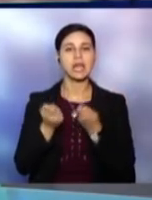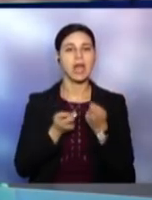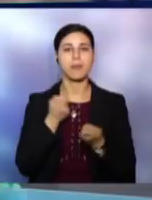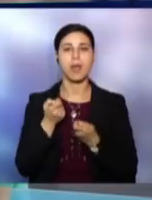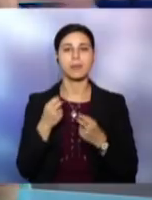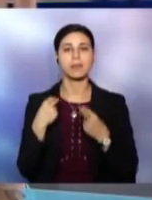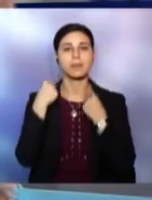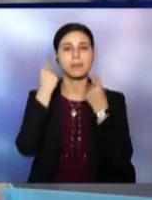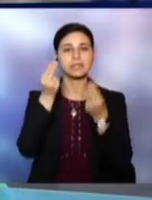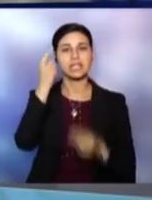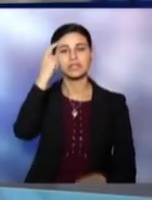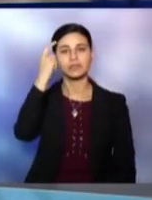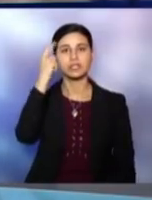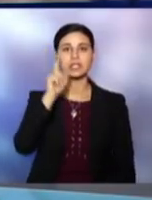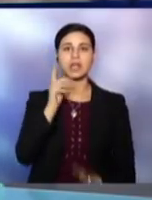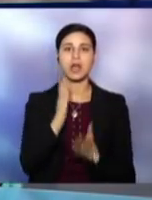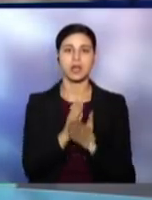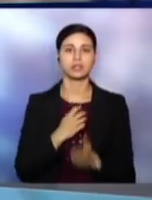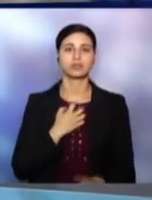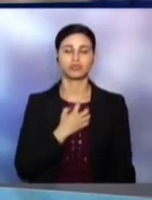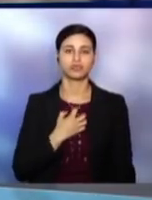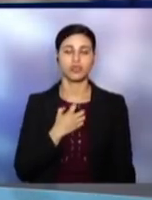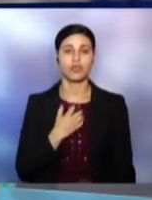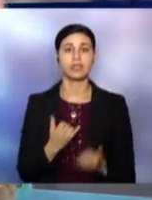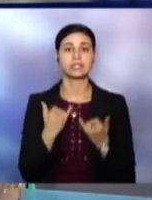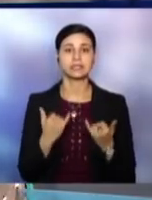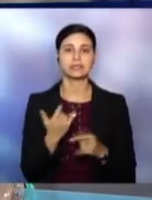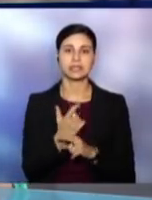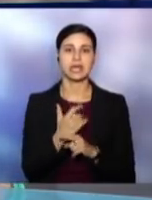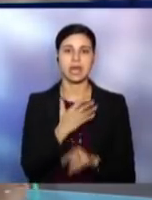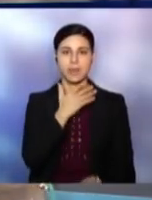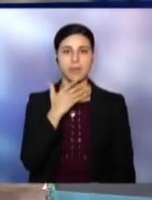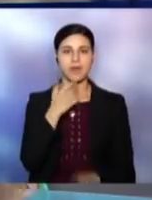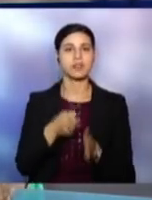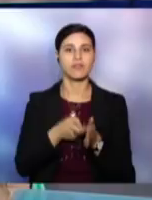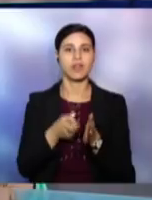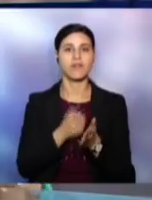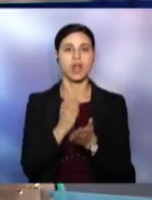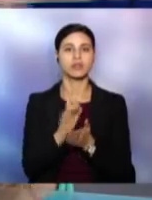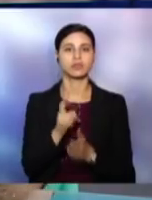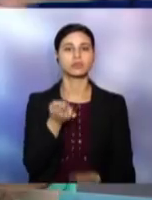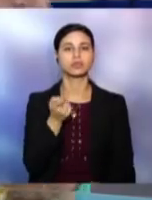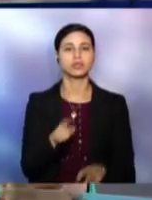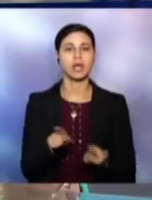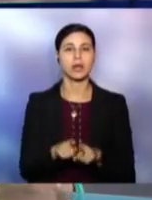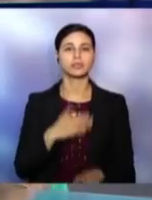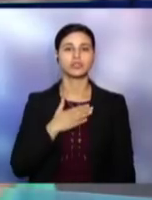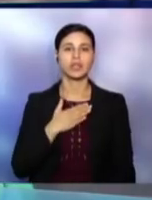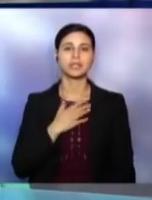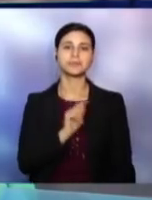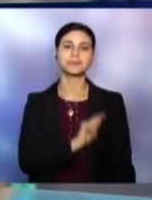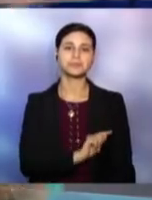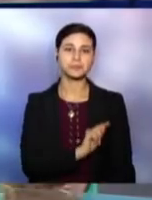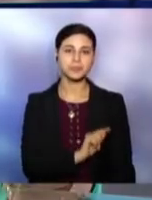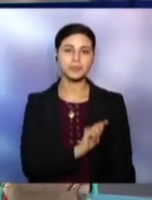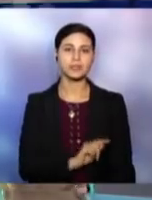სეკრეციას, რომელმაც ტვინზე უნდა იმოქმედოს და შესაბამისად დღეს ძალიან ბევრი კვლევა არის, რომელიც მიუთითებს, რომ გარკვეულწილად ჩვენი განწყობა,